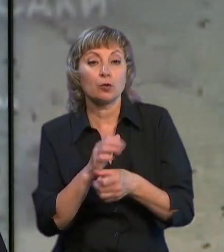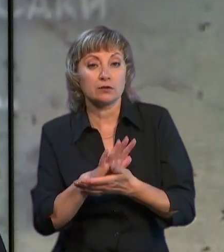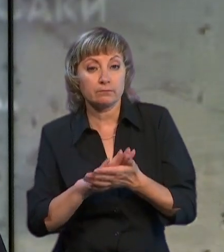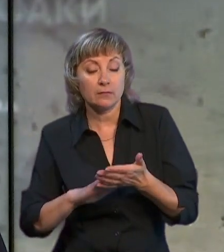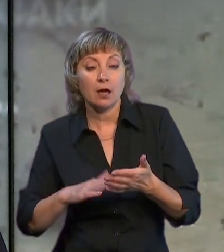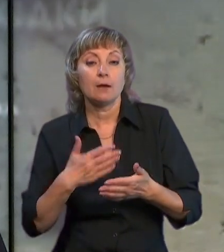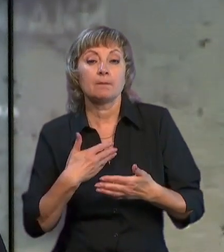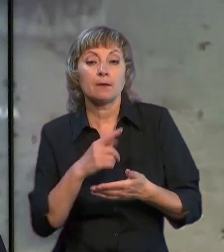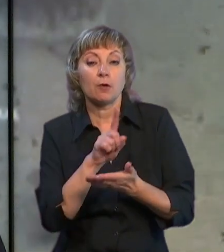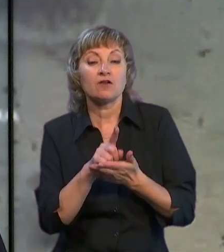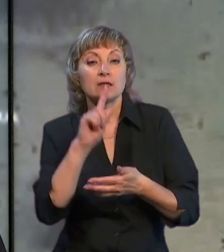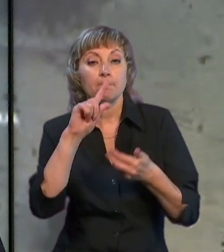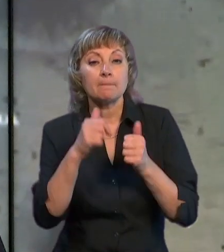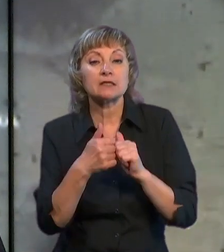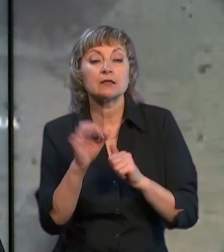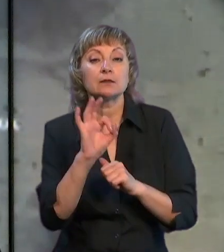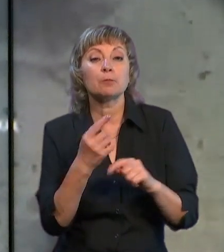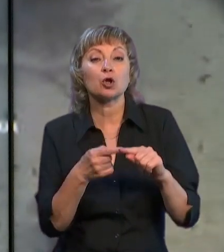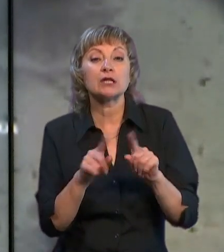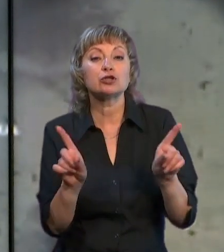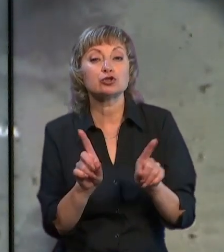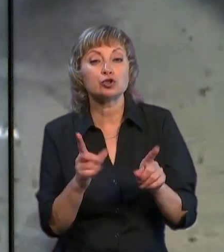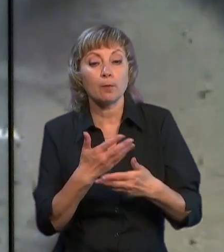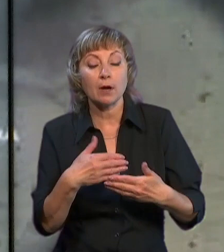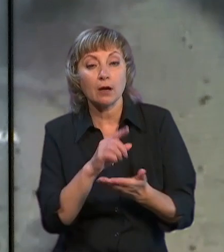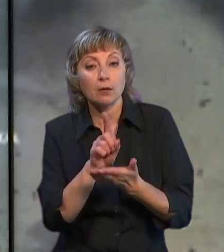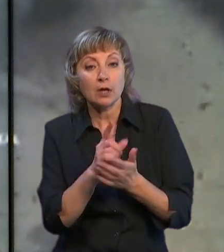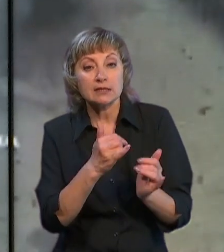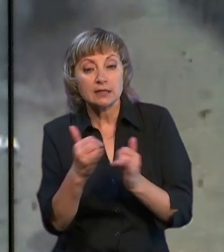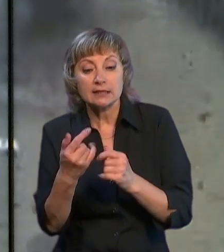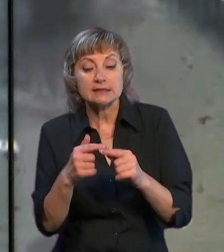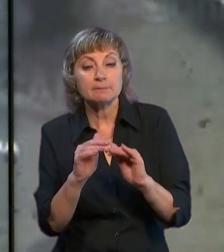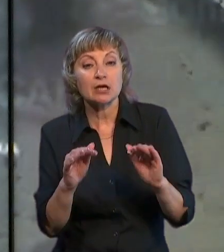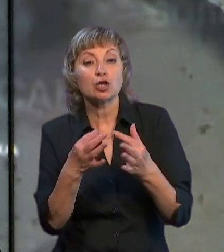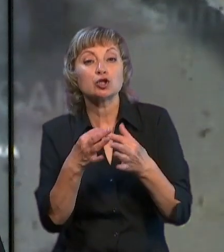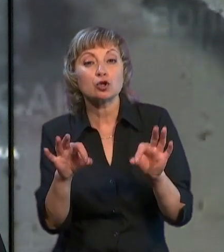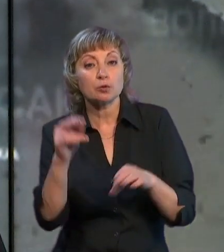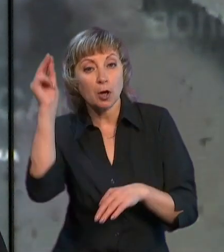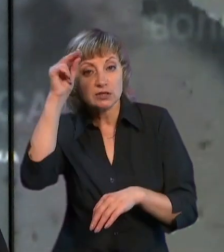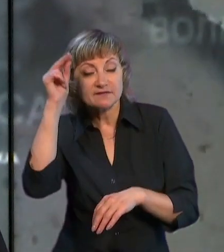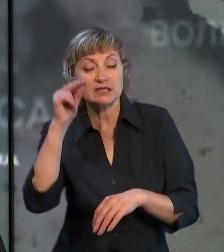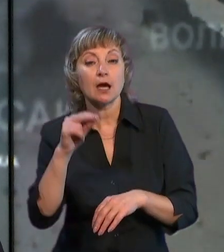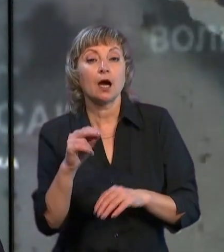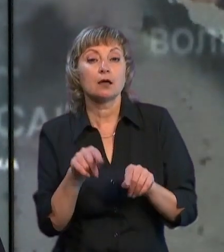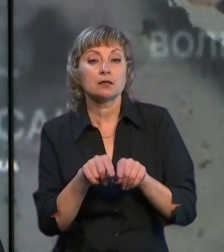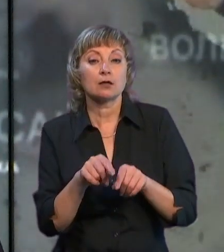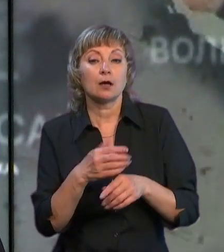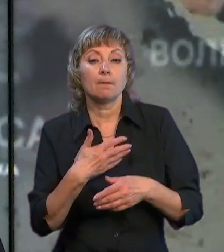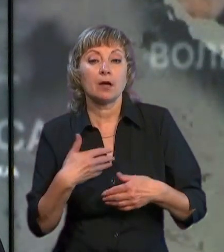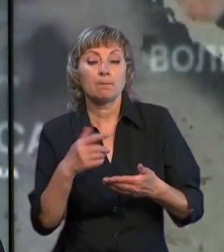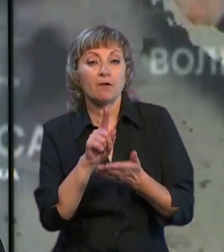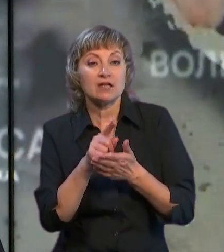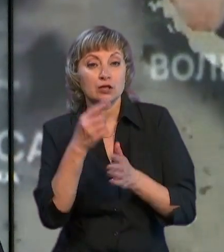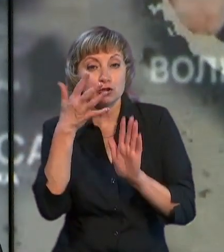маємо пам'ятати про те, що ми маємо забезпечити цим дітям доступ до освіти. Але, знову ж таки, ми повинні розуміти